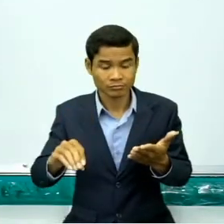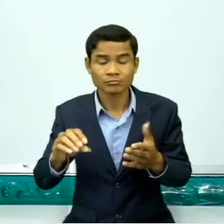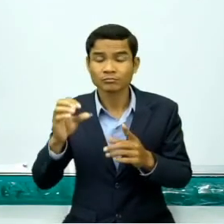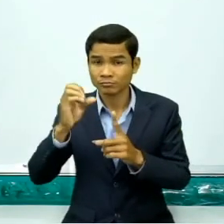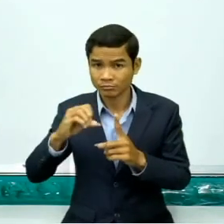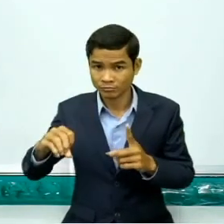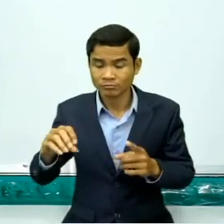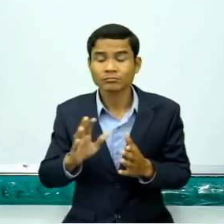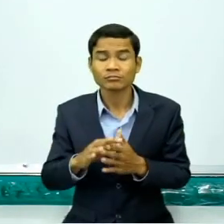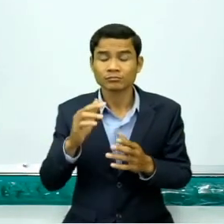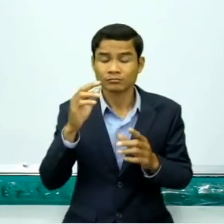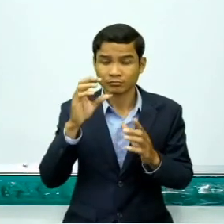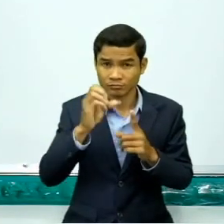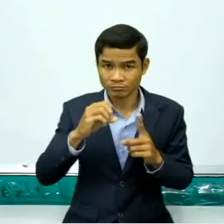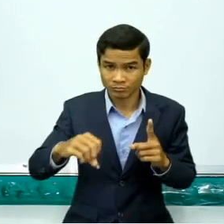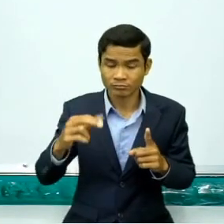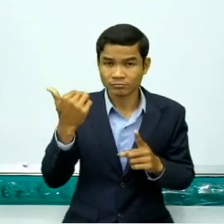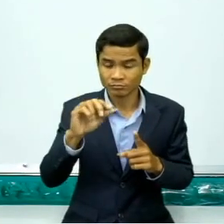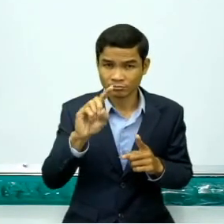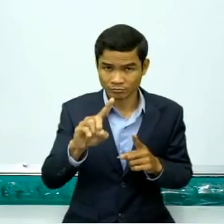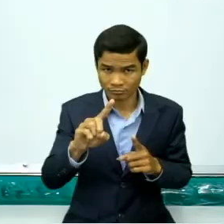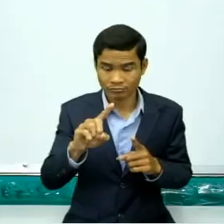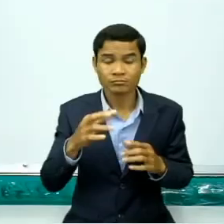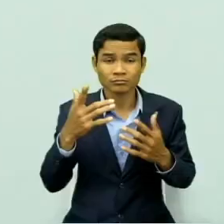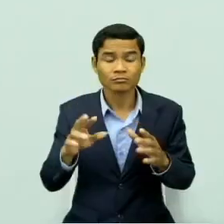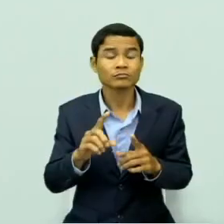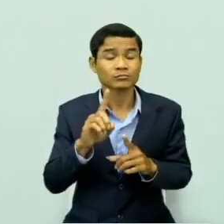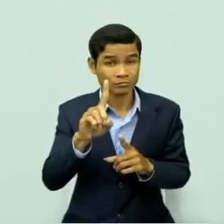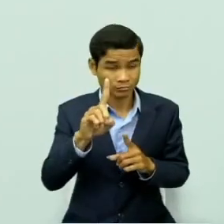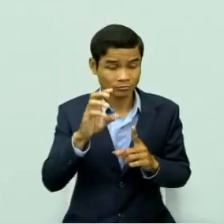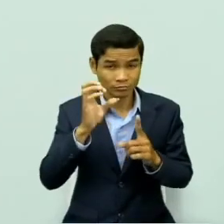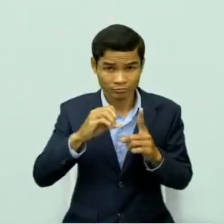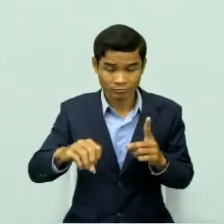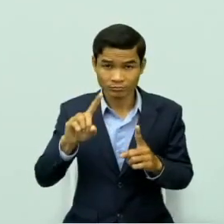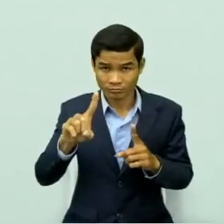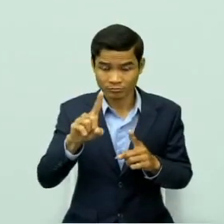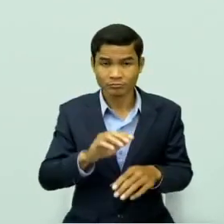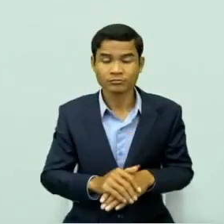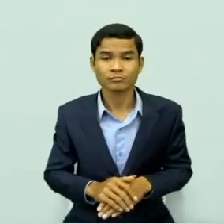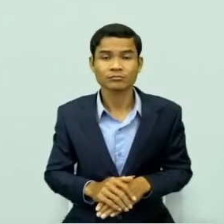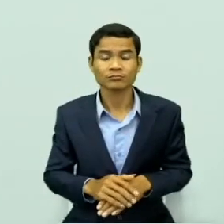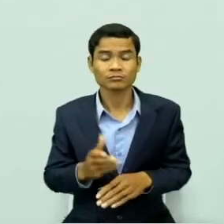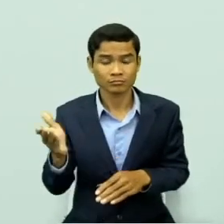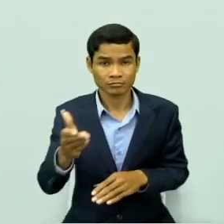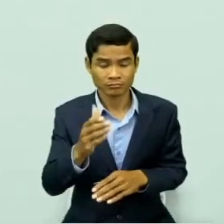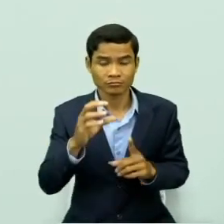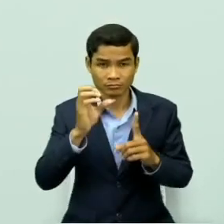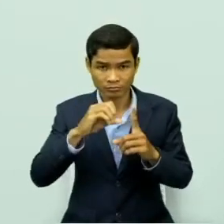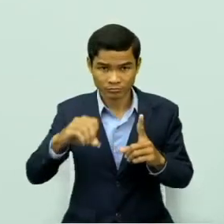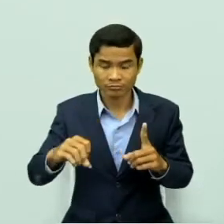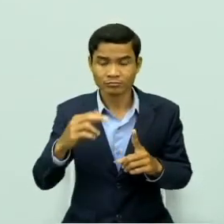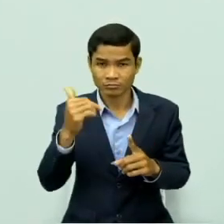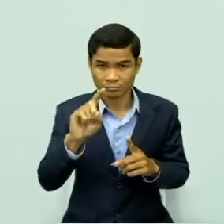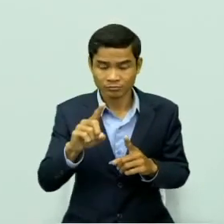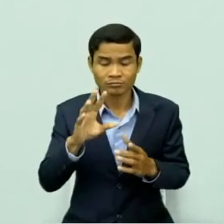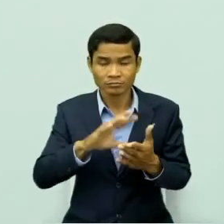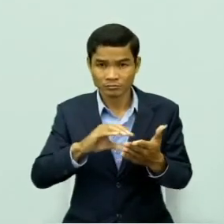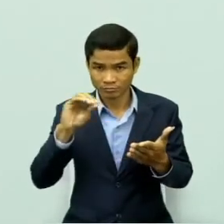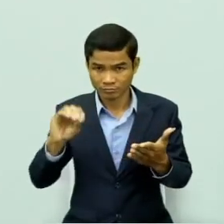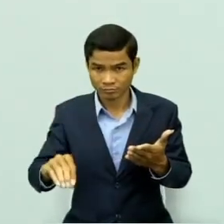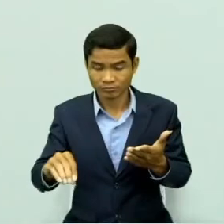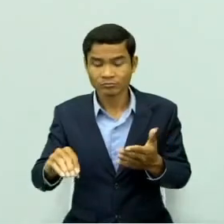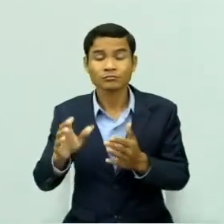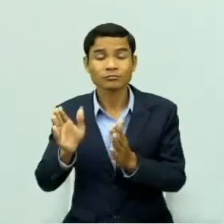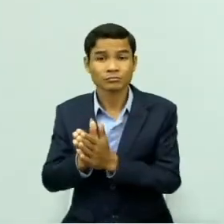chùm lông là bà ti mùi ná cứ mùi là bà bàn hói là bà ti mùi chà con chùm lông là bà ti mùi ní đạ chô